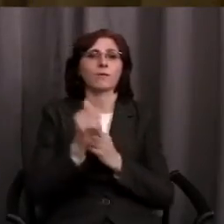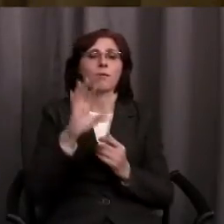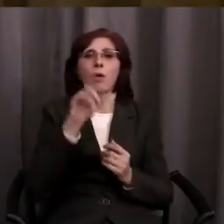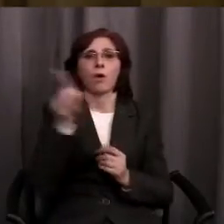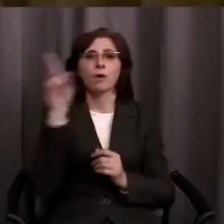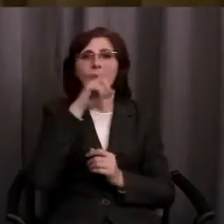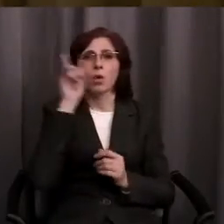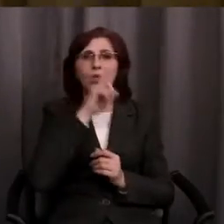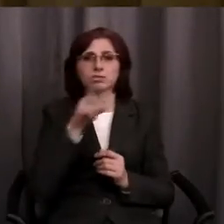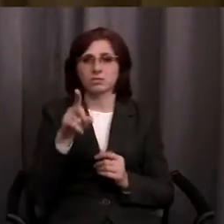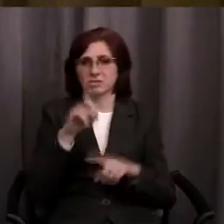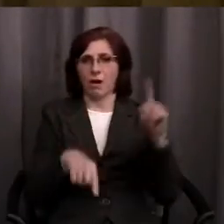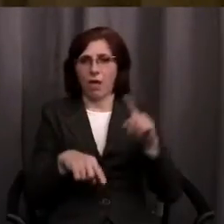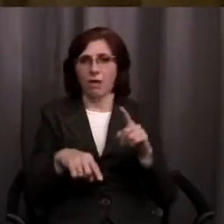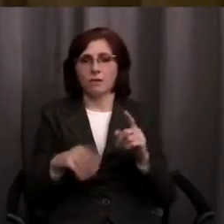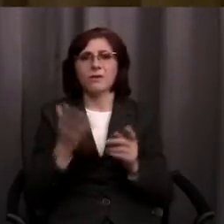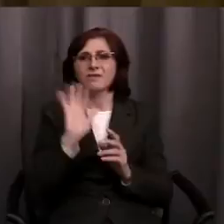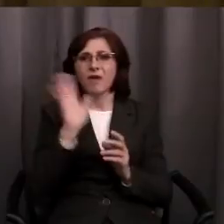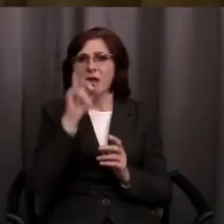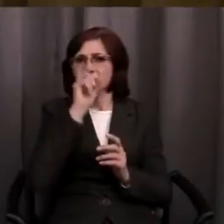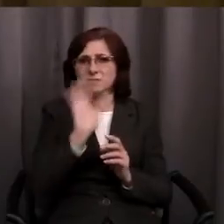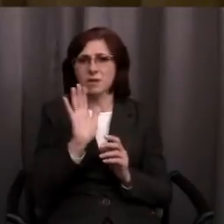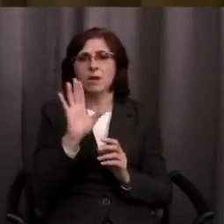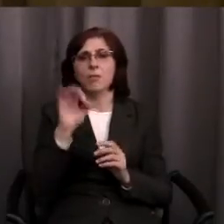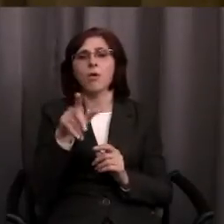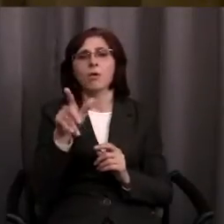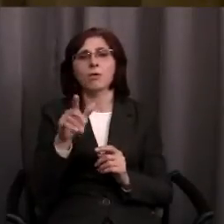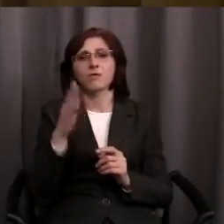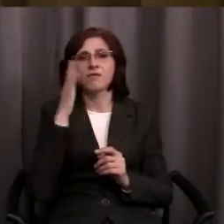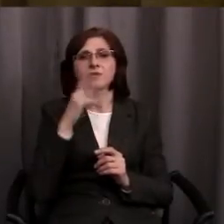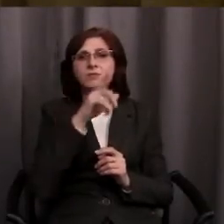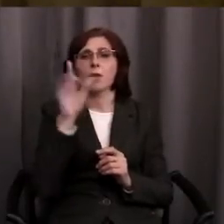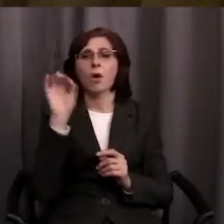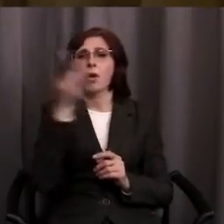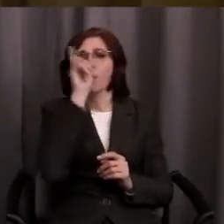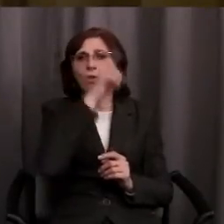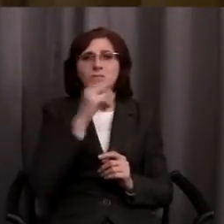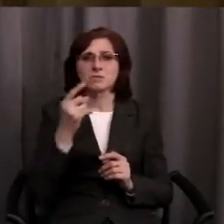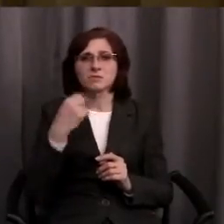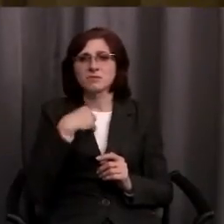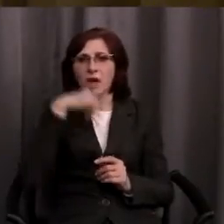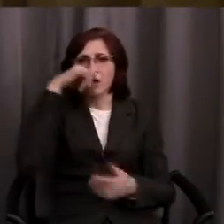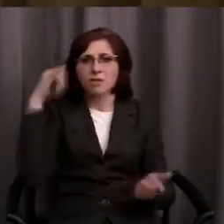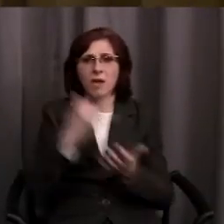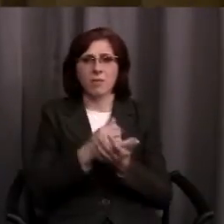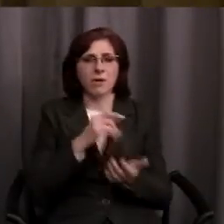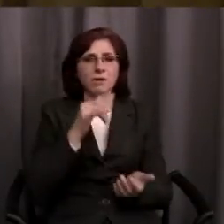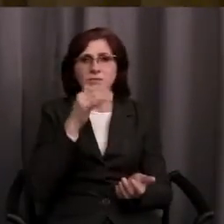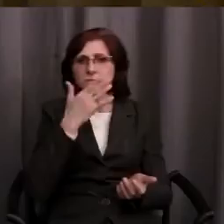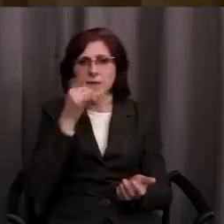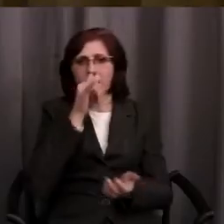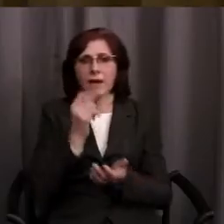ci ludzie są źli. To wynika z tego, że oni po prostu nie są w stanie podołać